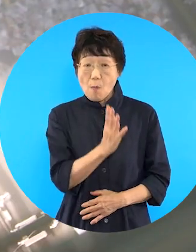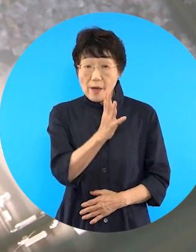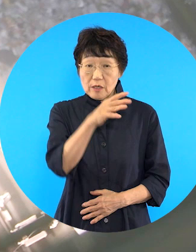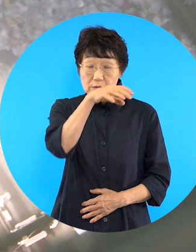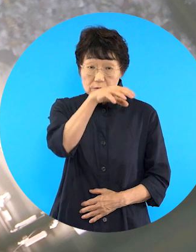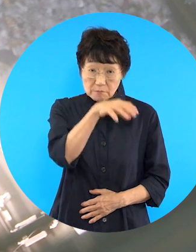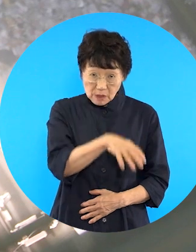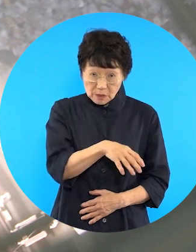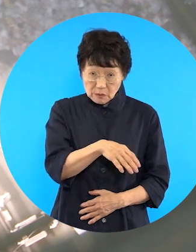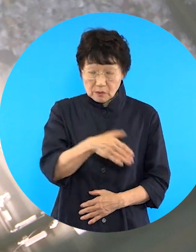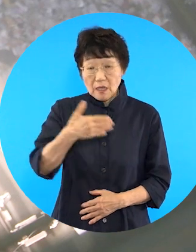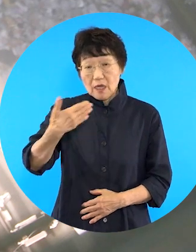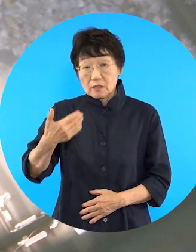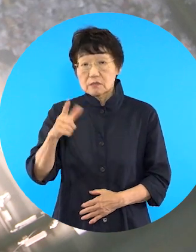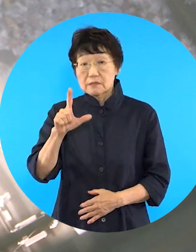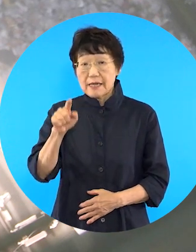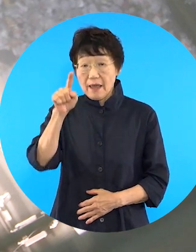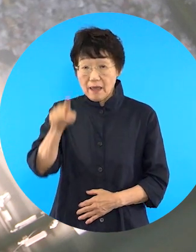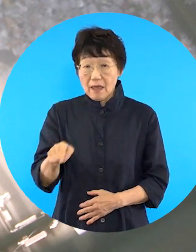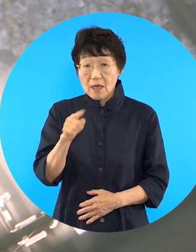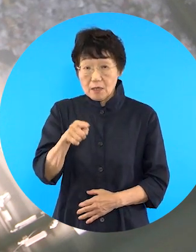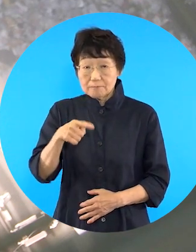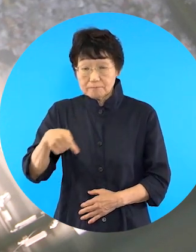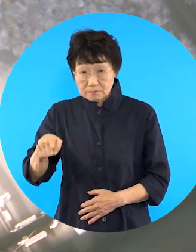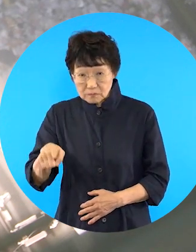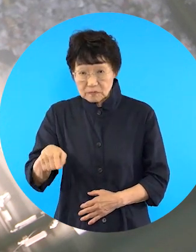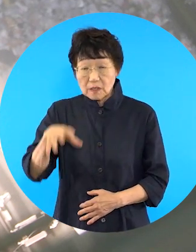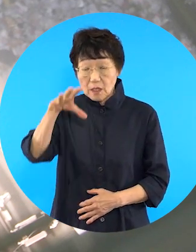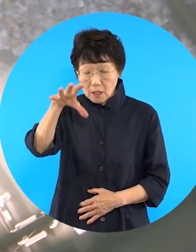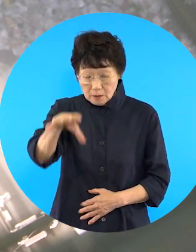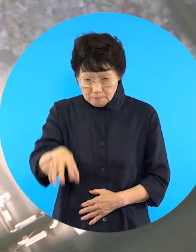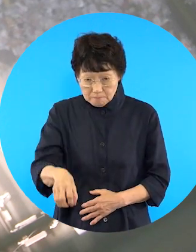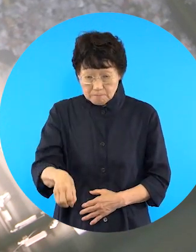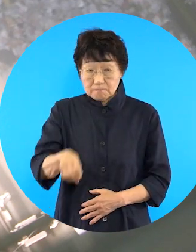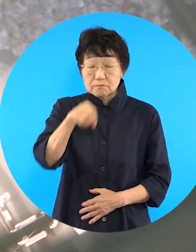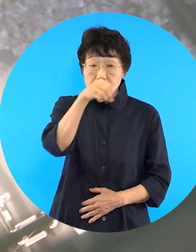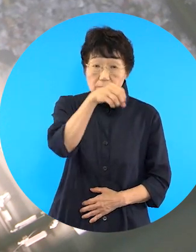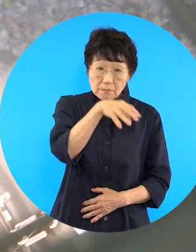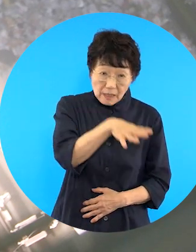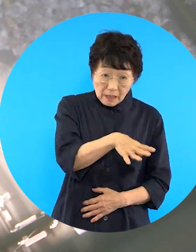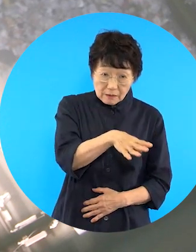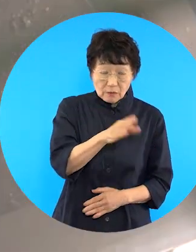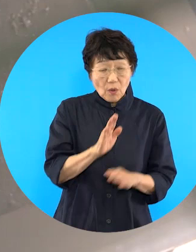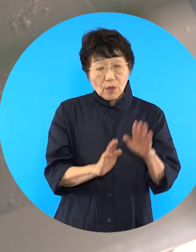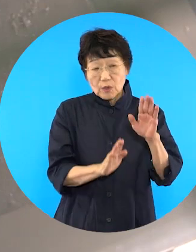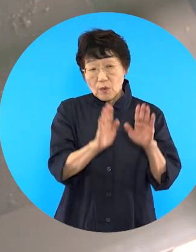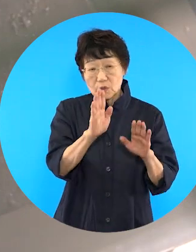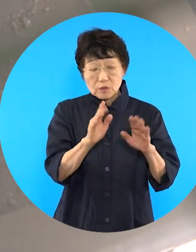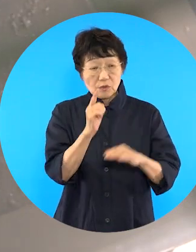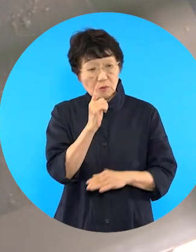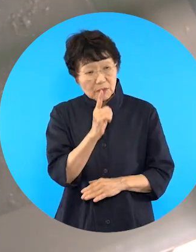実はここからクレーンでゴミを焼却炉に投入する様子が見られるのです。